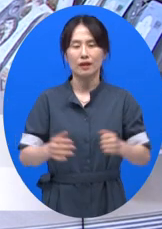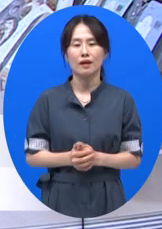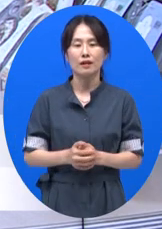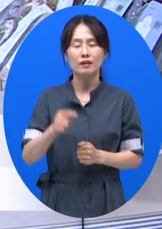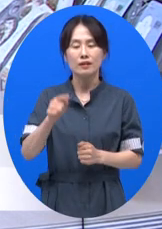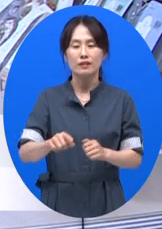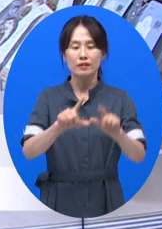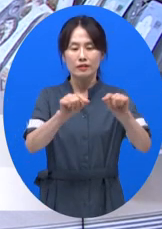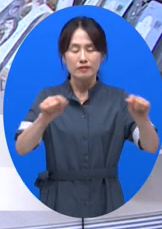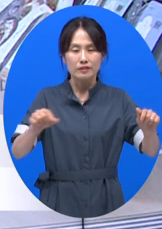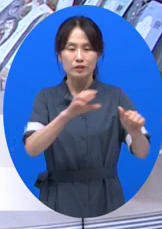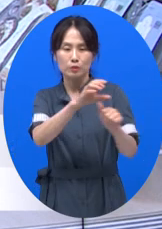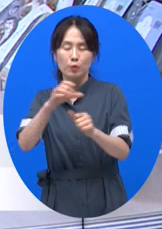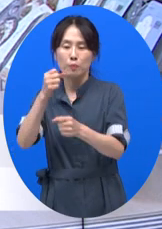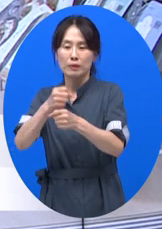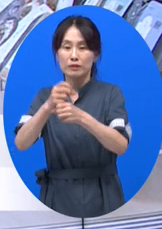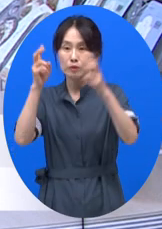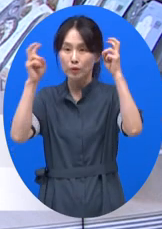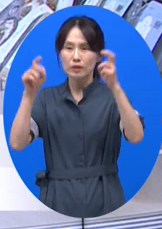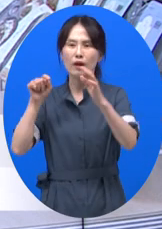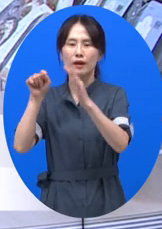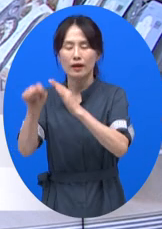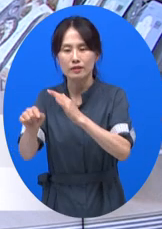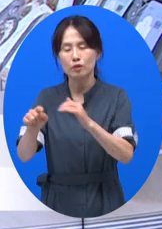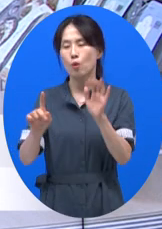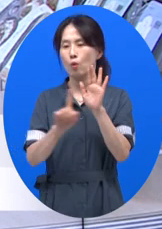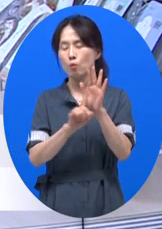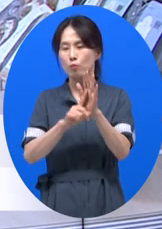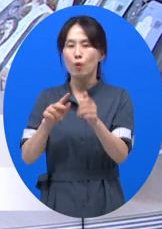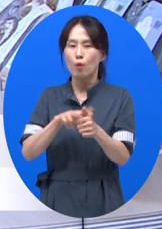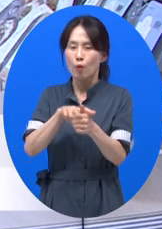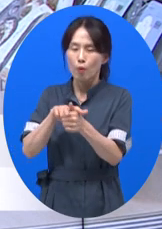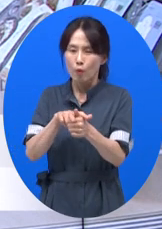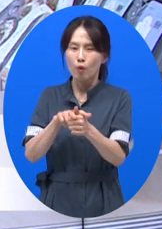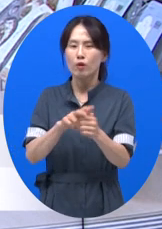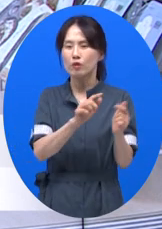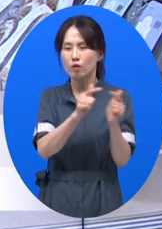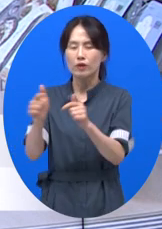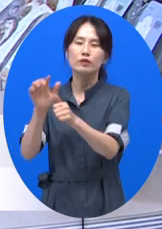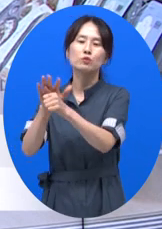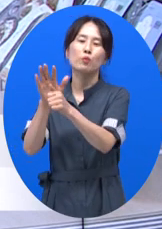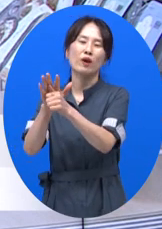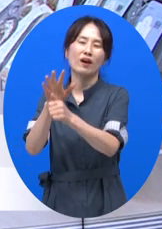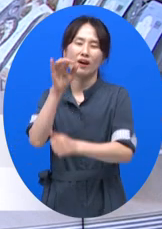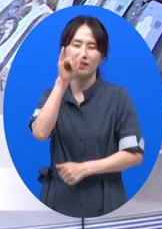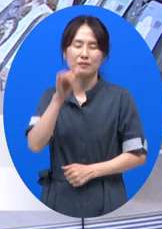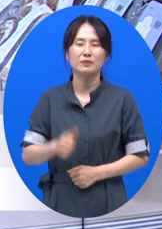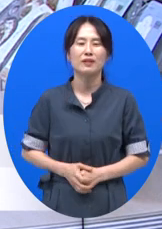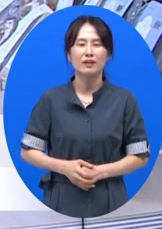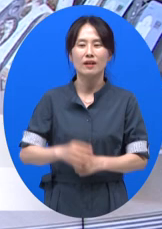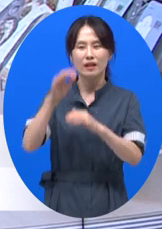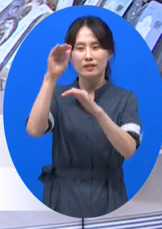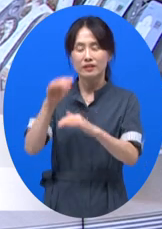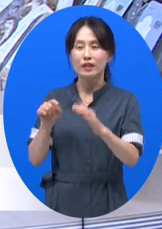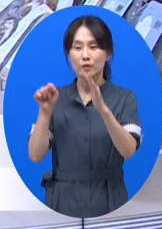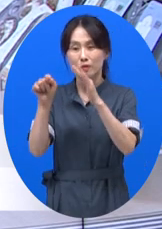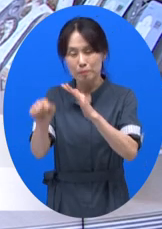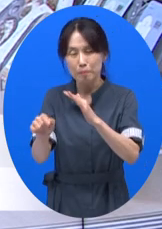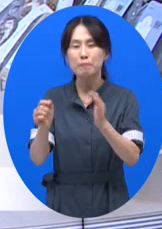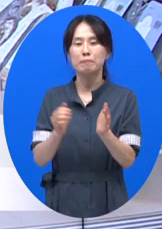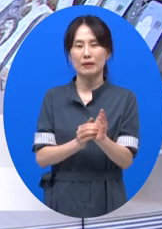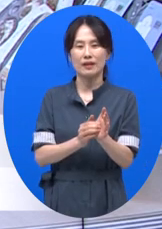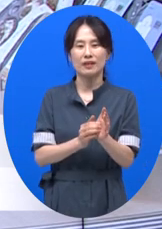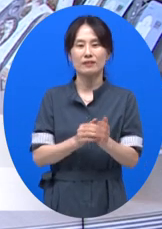업체로 직접 찾아가 홍보와 브랜드 개발된 경영 전반에 도움을 주고 있는데요 21 기자가 경영컨설팅 현장에